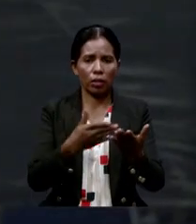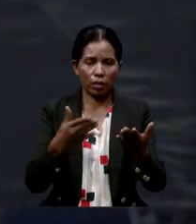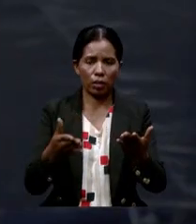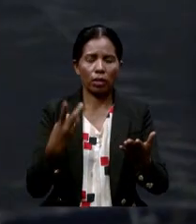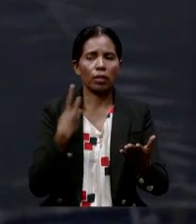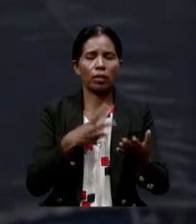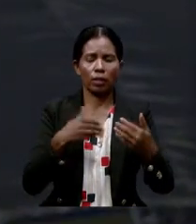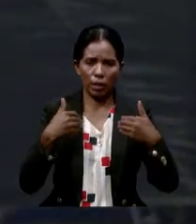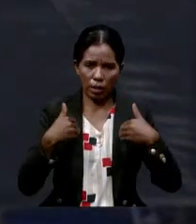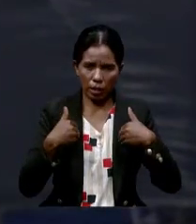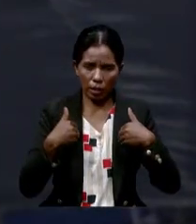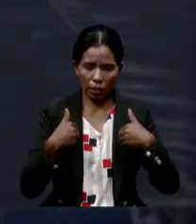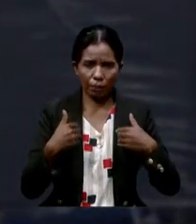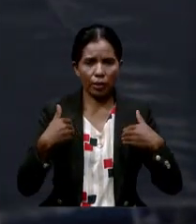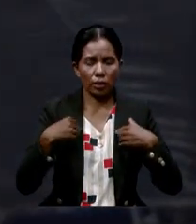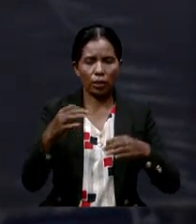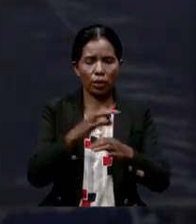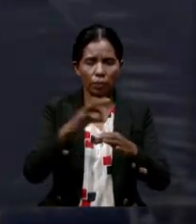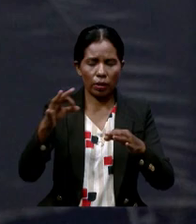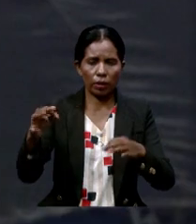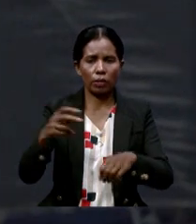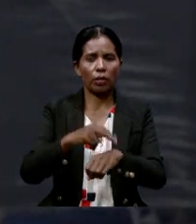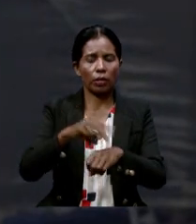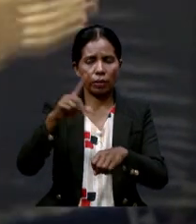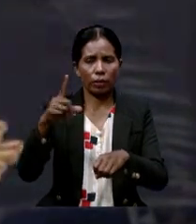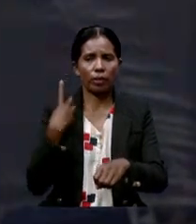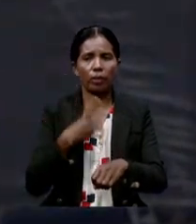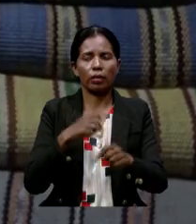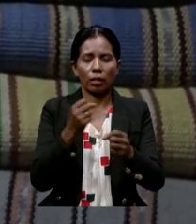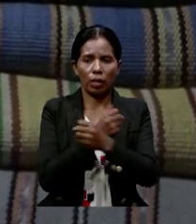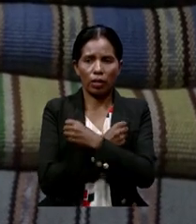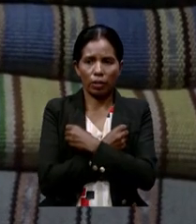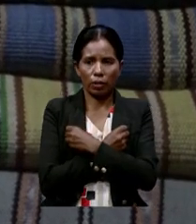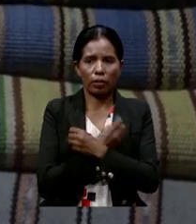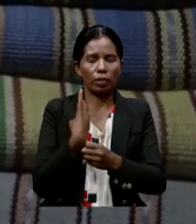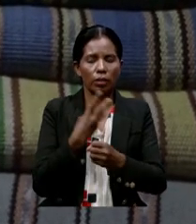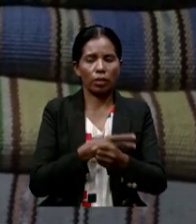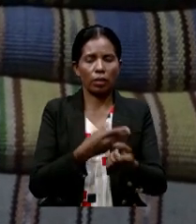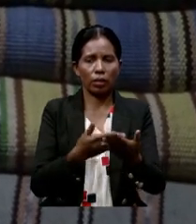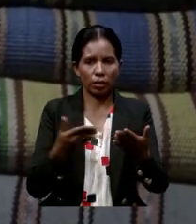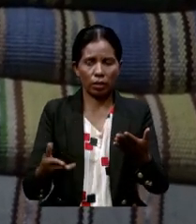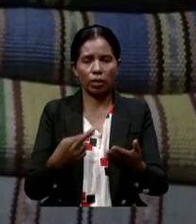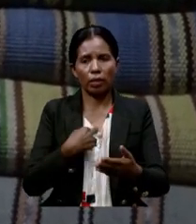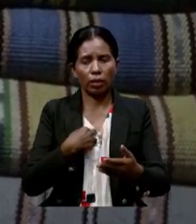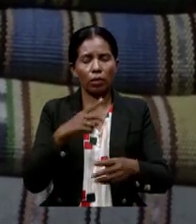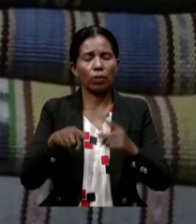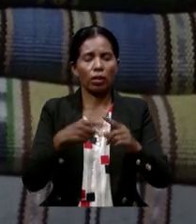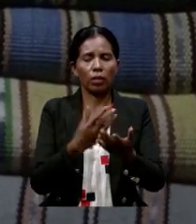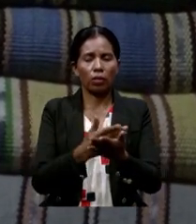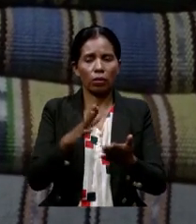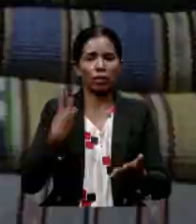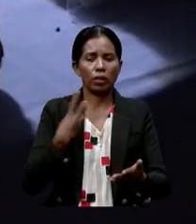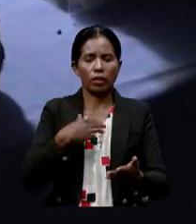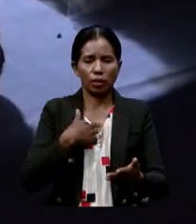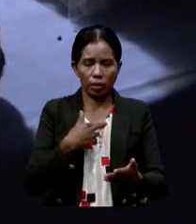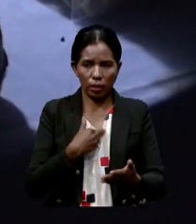itu, iha hamosu espiritu nasionalismo. Hodi, itu dia hadomi, itu ini produtu rasik. Wain hira itu sosa itu ini produtu,